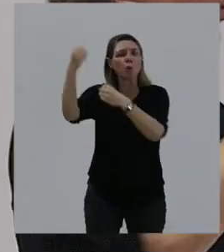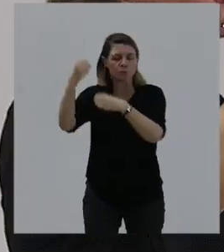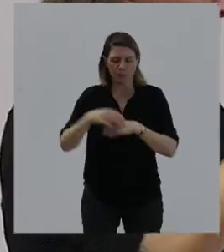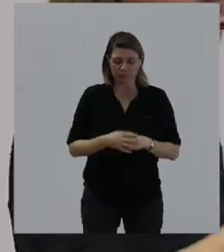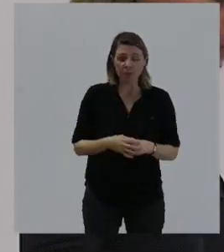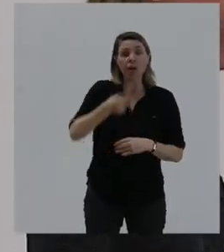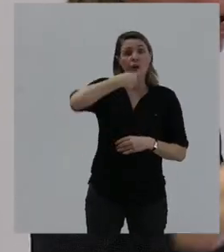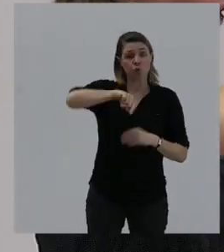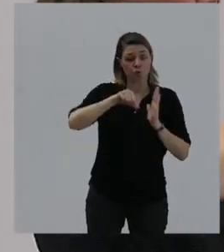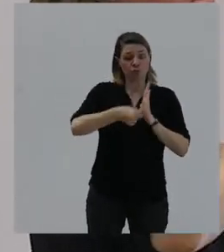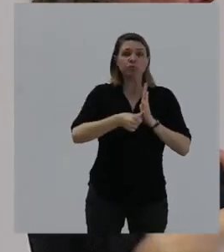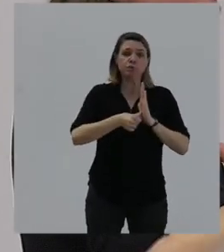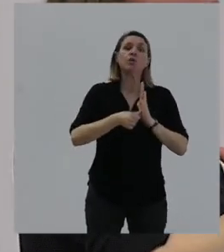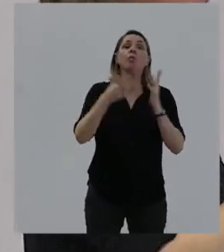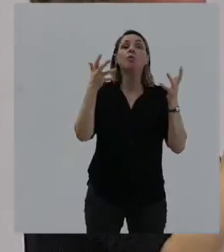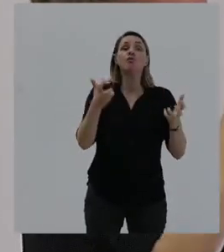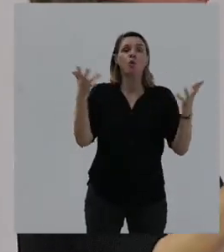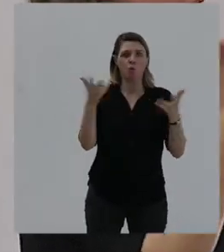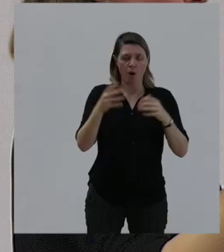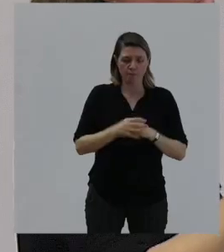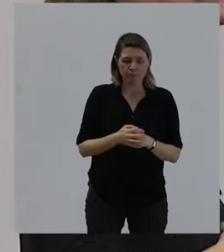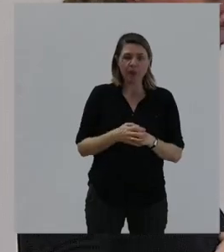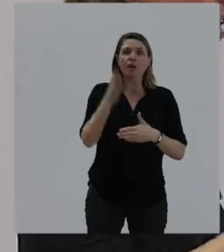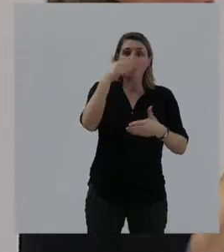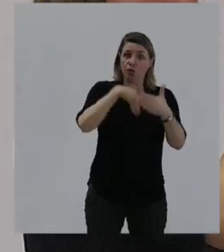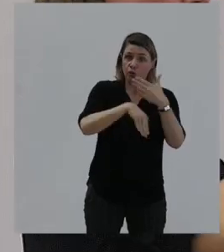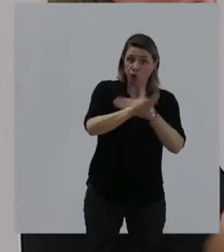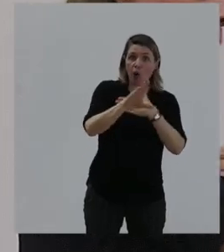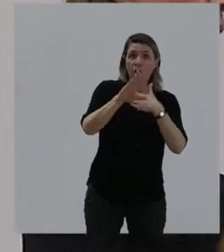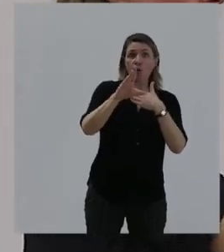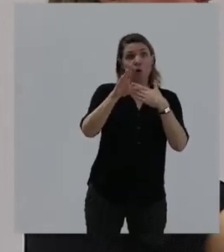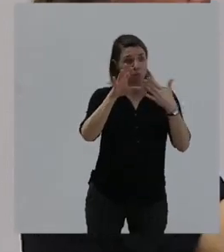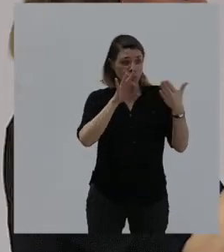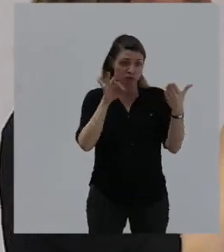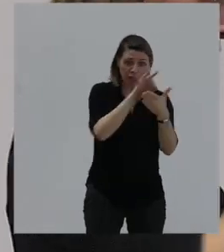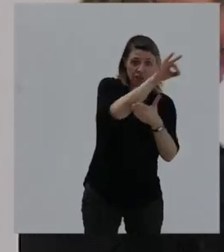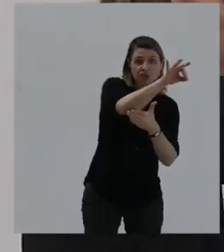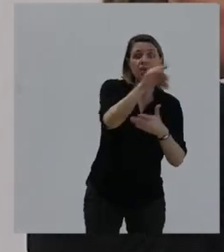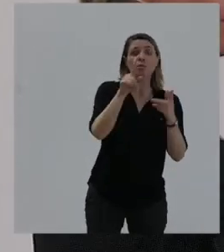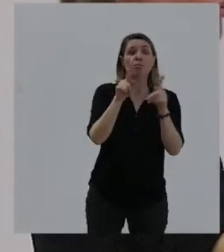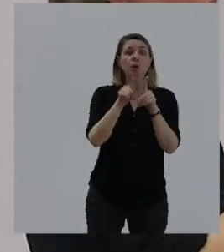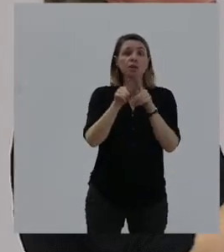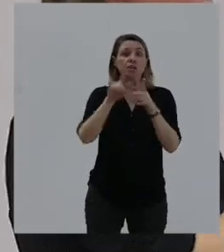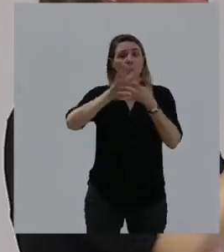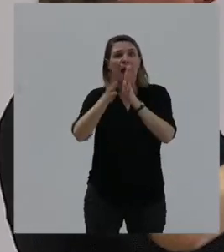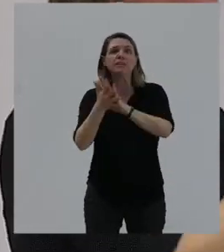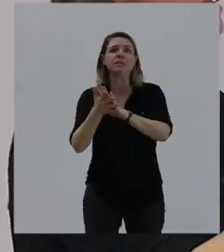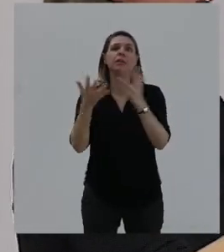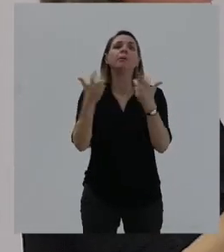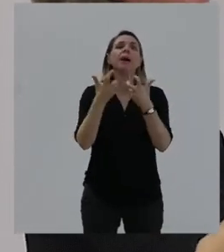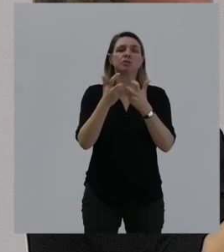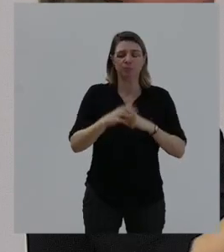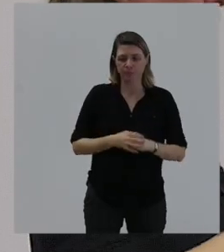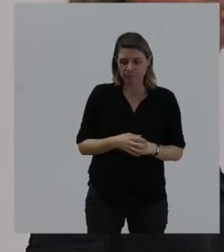Donc nous voulons que cette identité elle puisse se décliner à la fois dans les grands enjeux stratégiques, mais également dans des décisions très pratiques. Je prendrai un seul